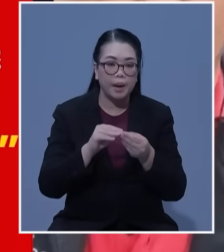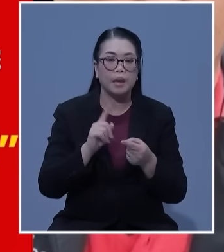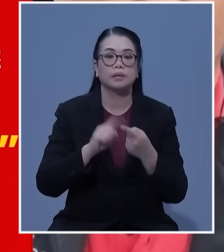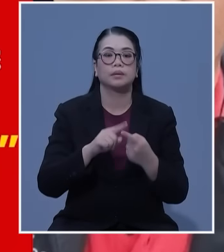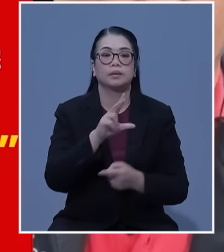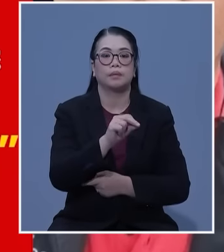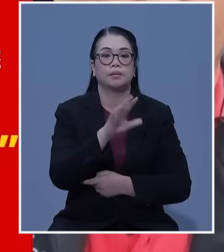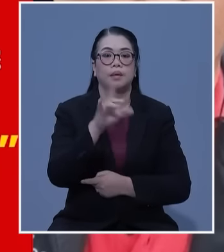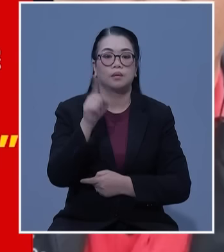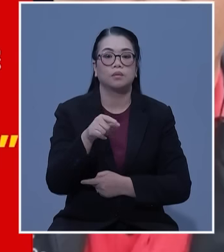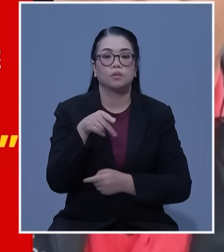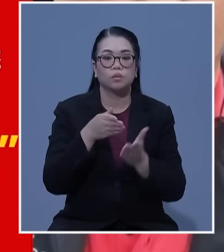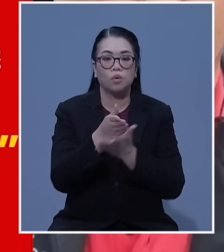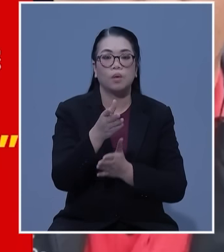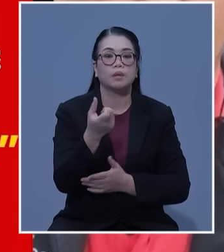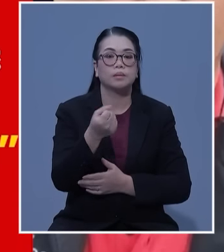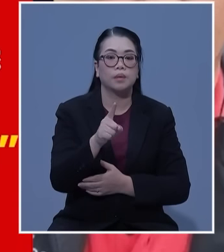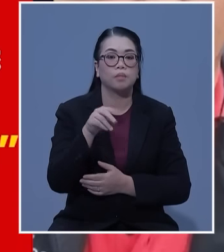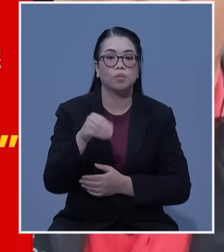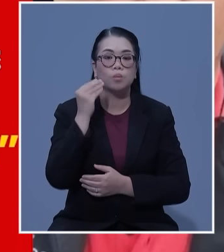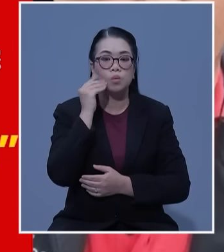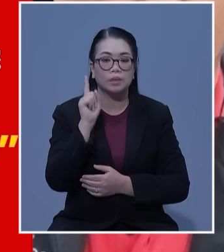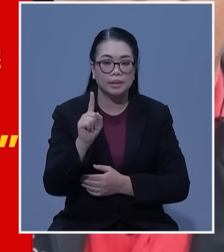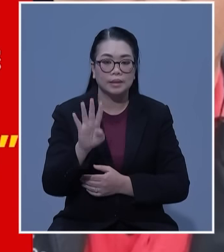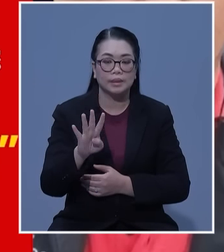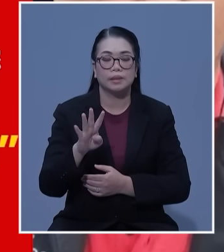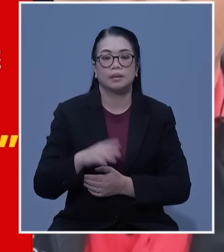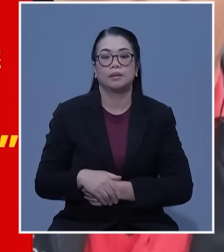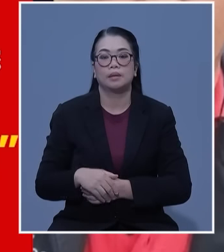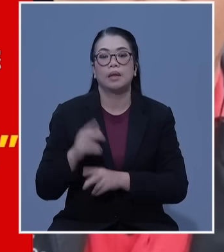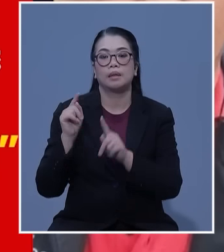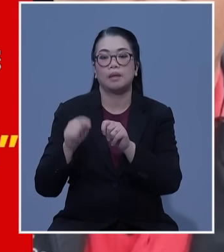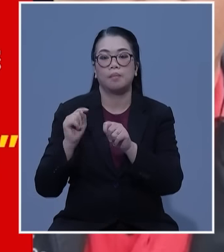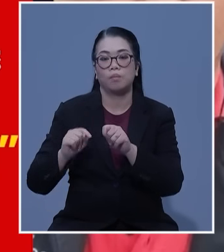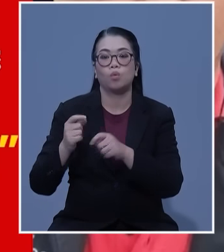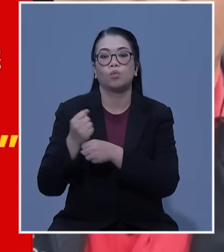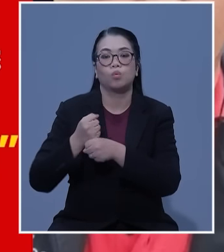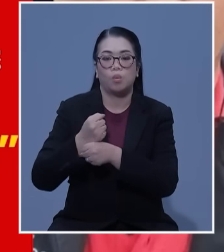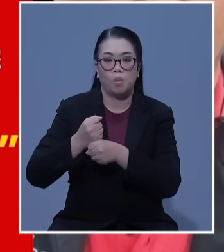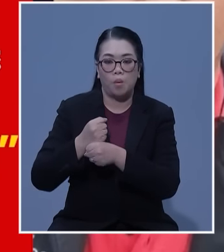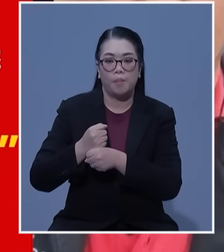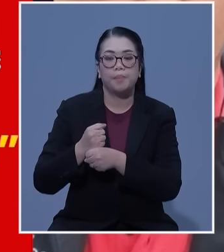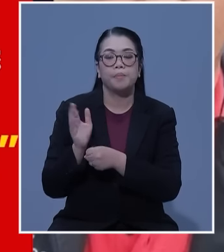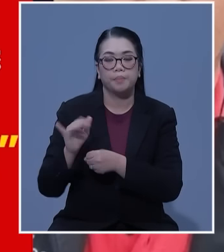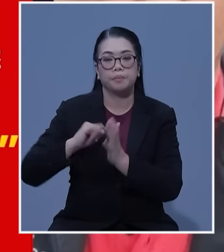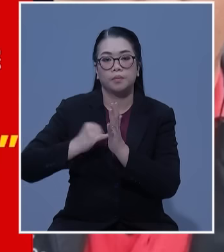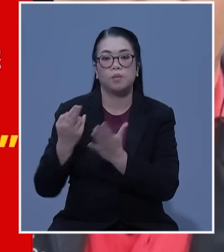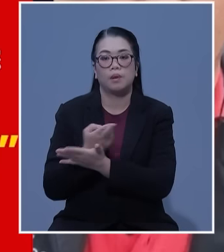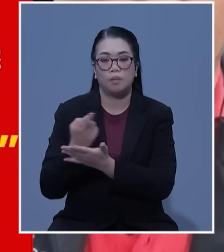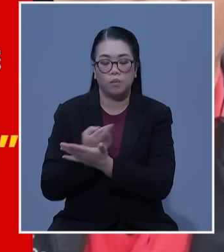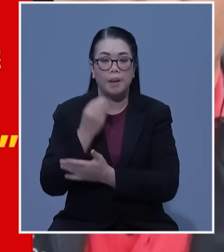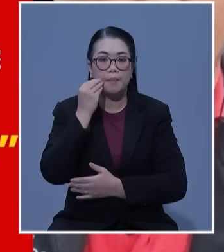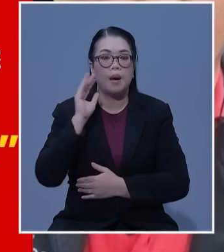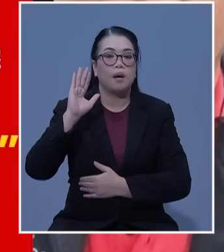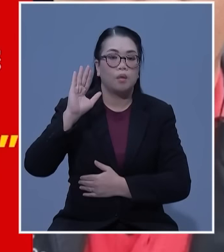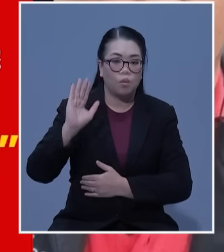ซอย 11หมู่ที่ 4ตำบลหนองโพอำเภอโพธารามจังหวัดราชบุรีนะครับซึ่งเป็นบ้านของนางนุษรา